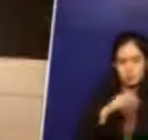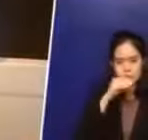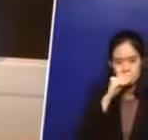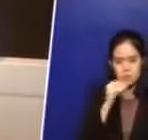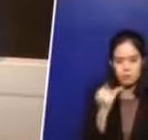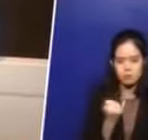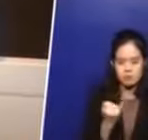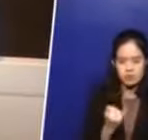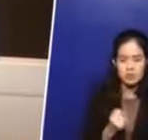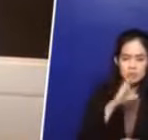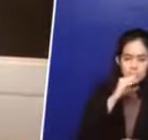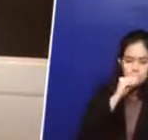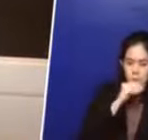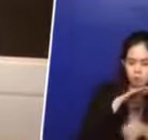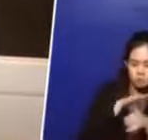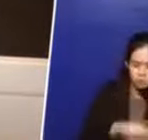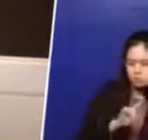ครับ